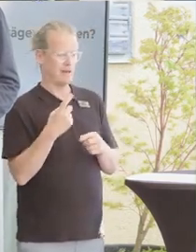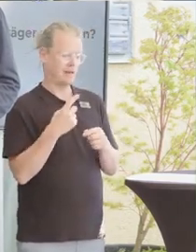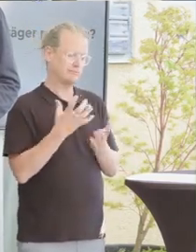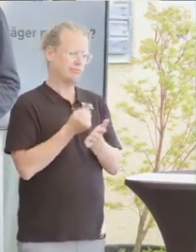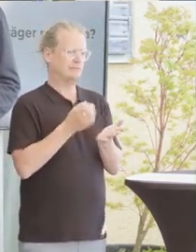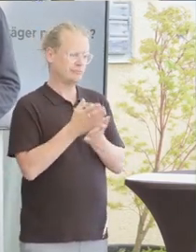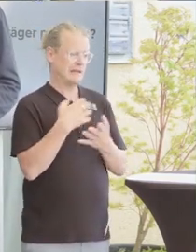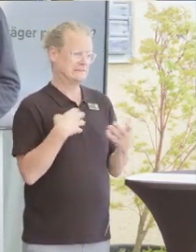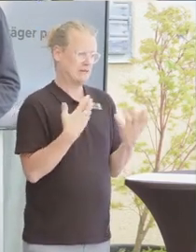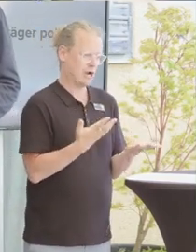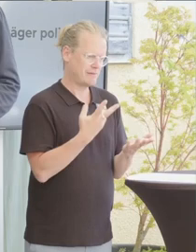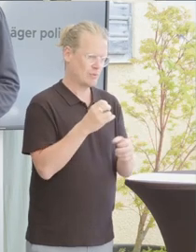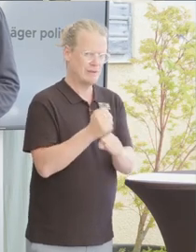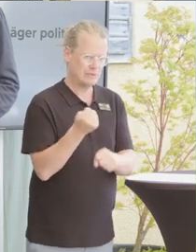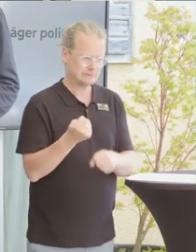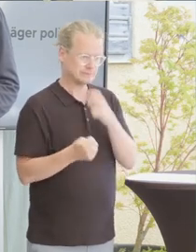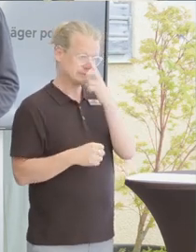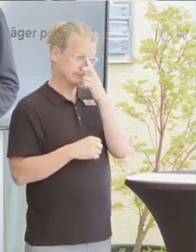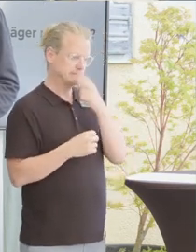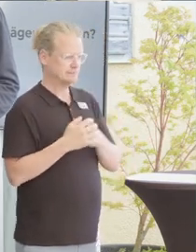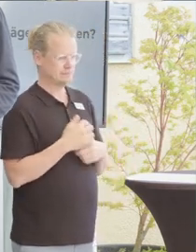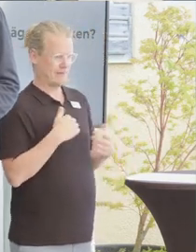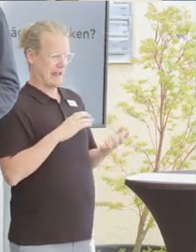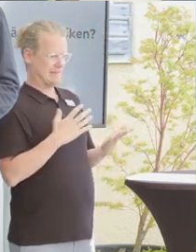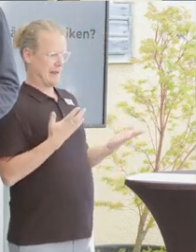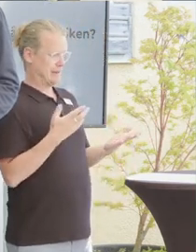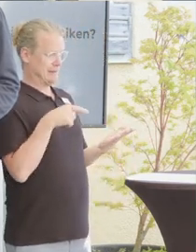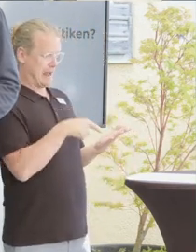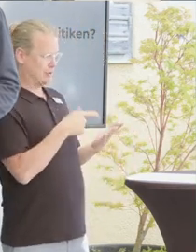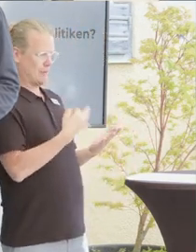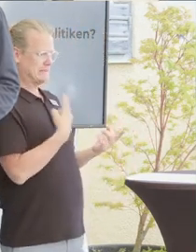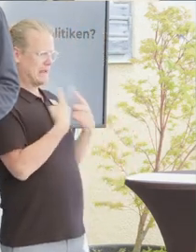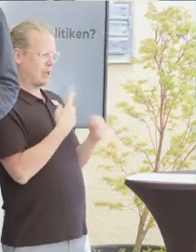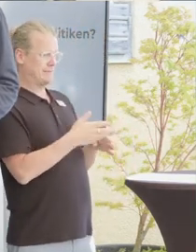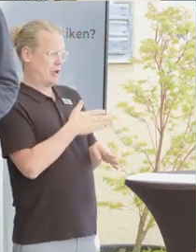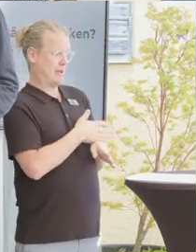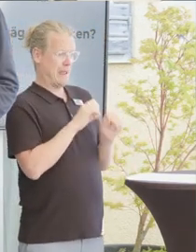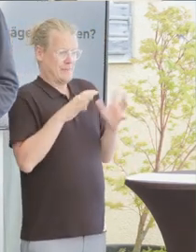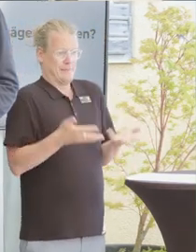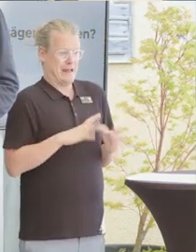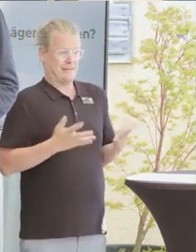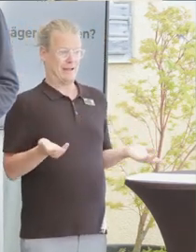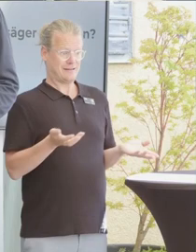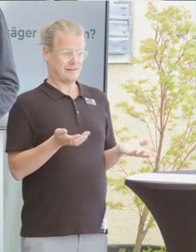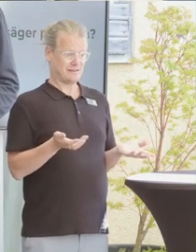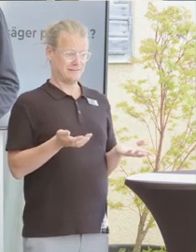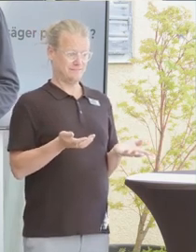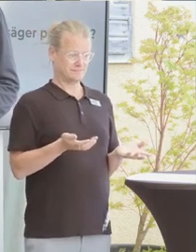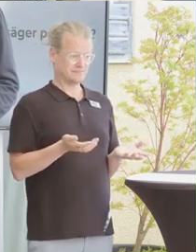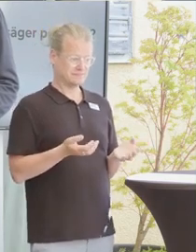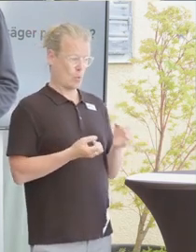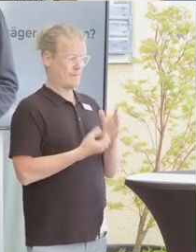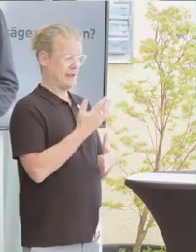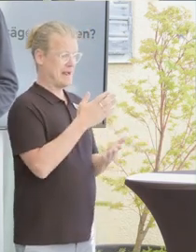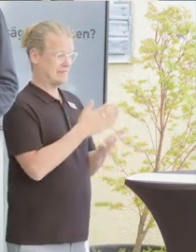hade den här typen av samtal innan pandemin. Så på det viset så är väl upphovsrättsdirektivet ganska förutseende. Och